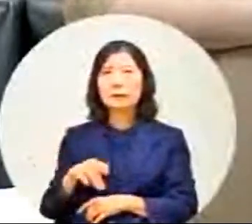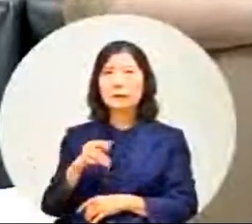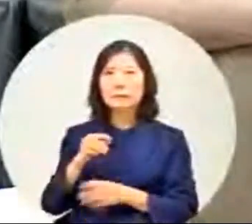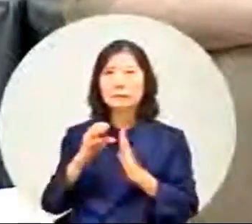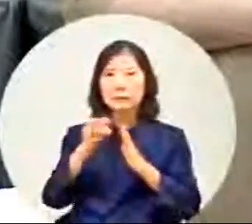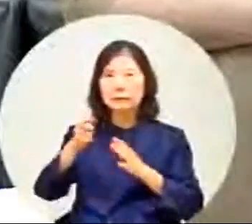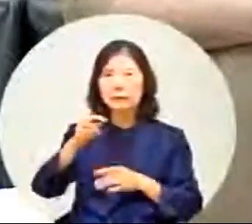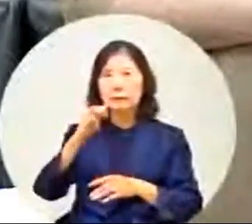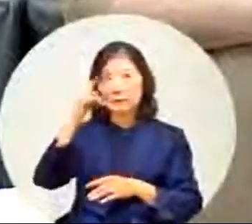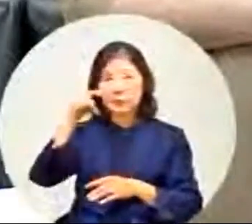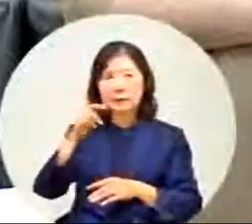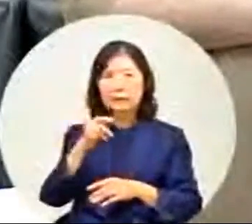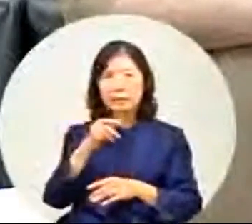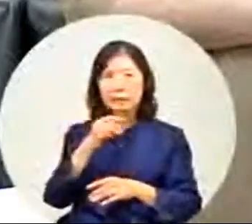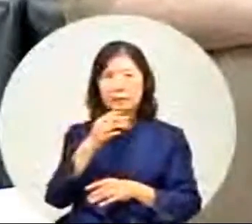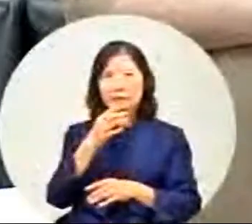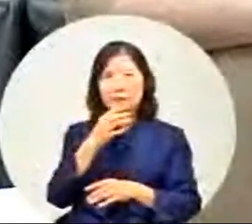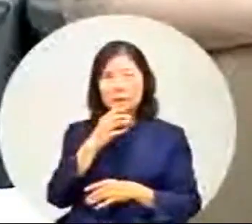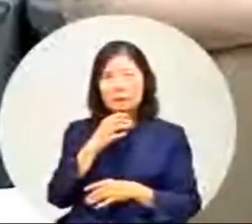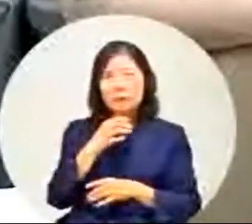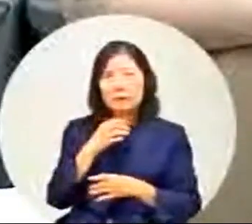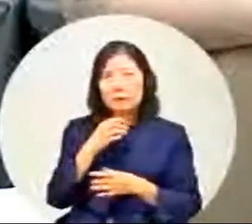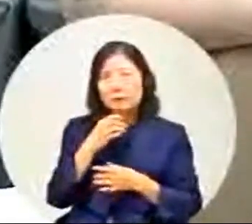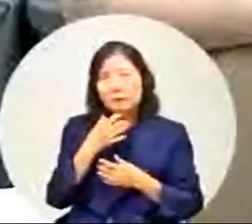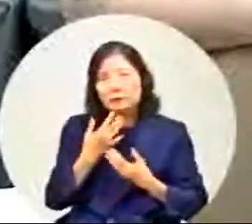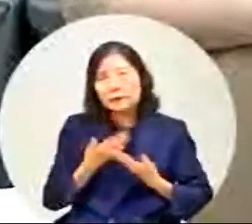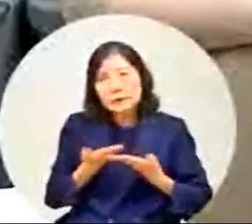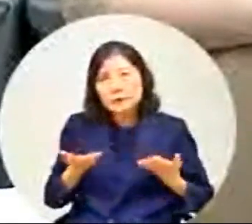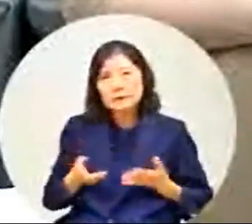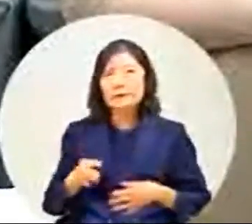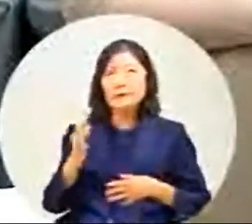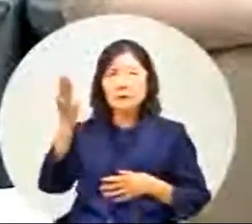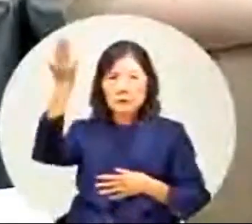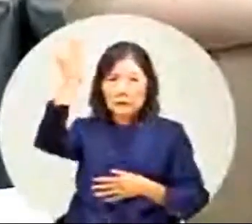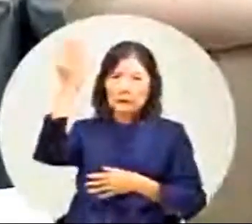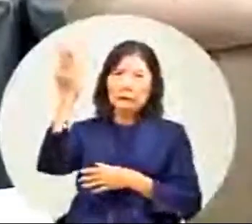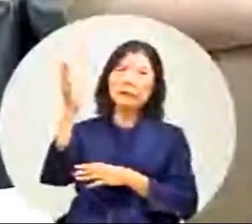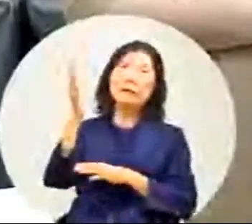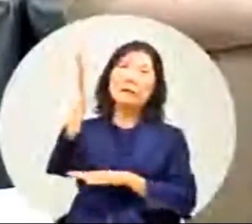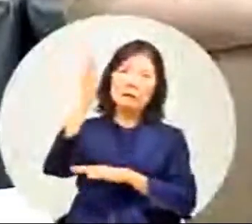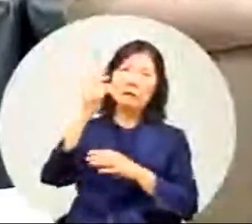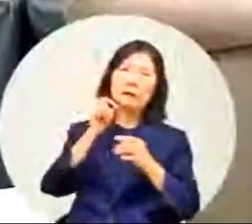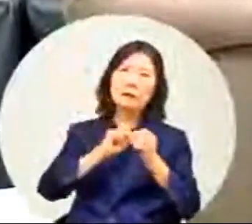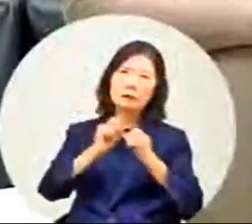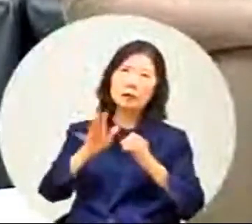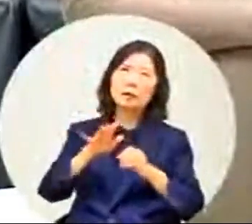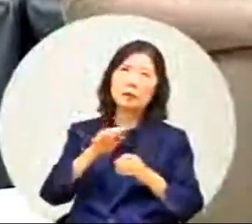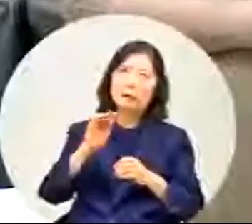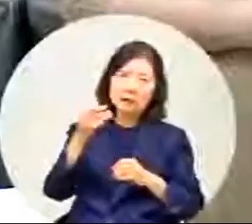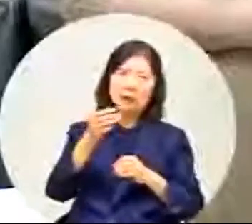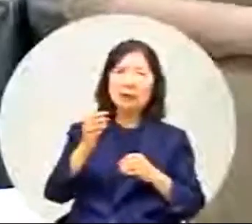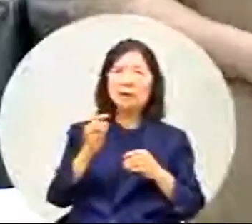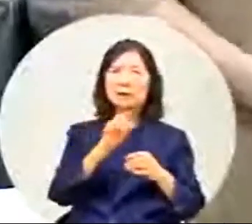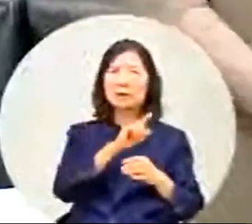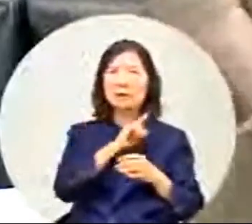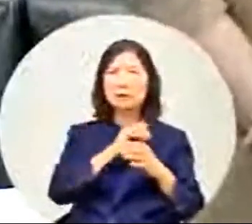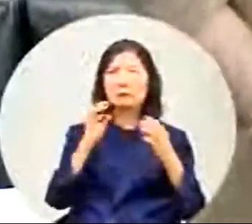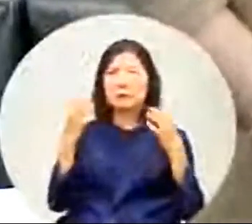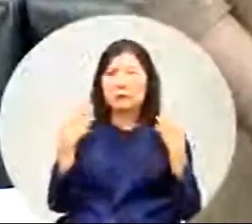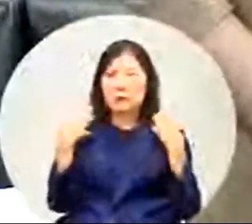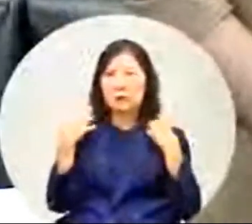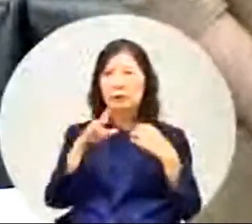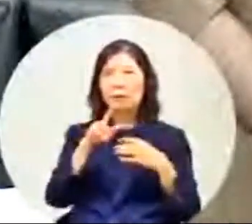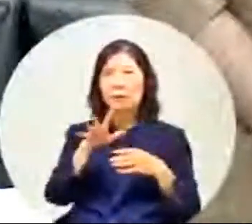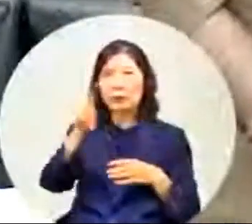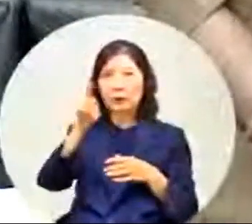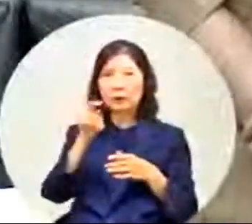辜，因为这个完全是前朝的决策，但是你需要去做承担。首先我要